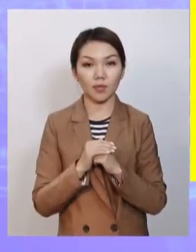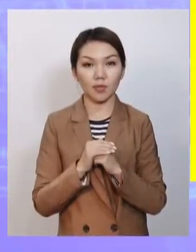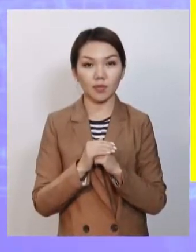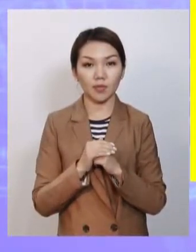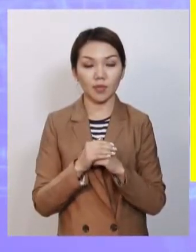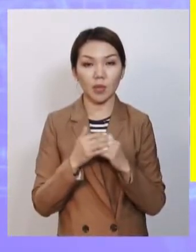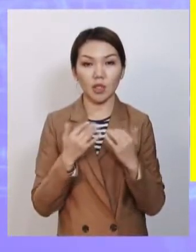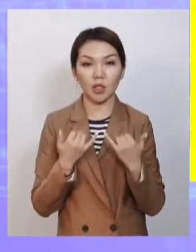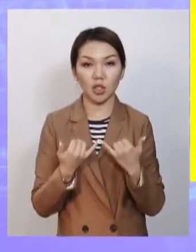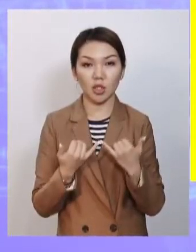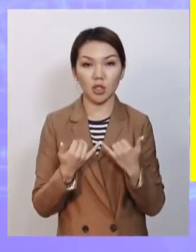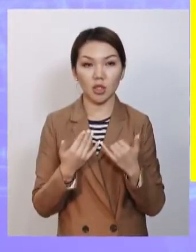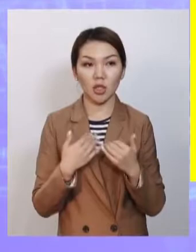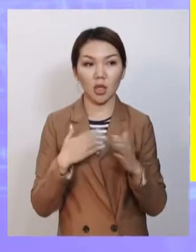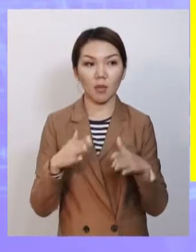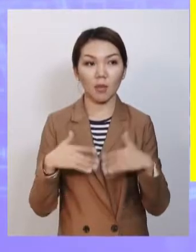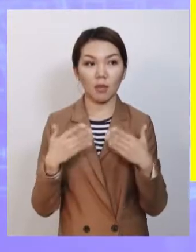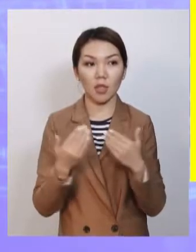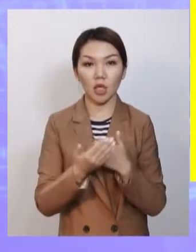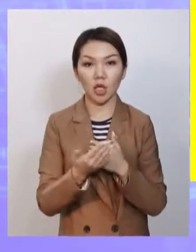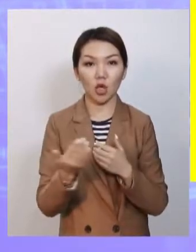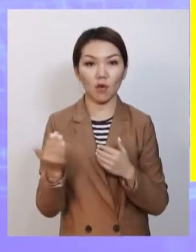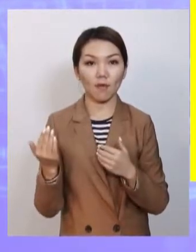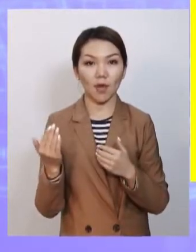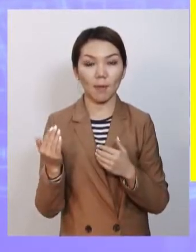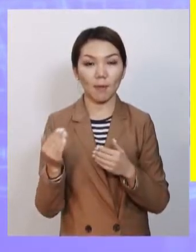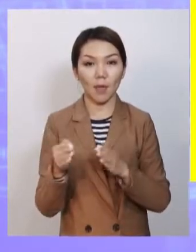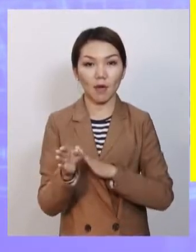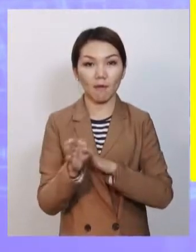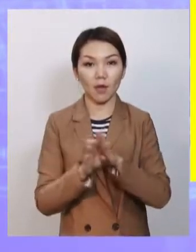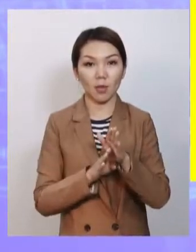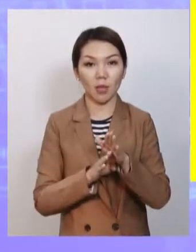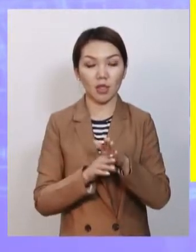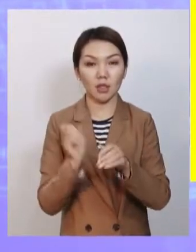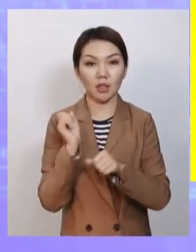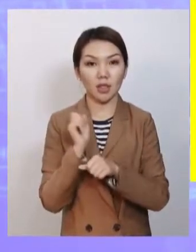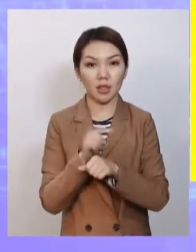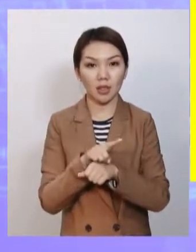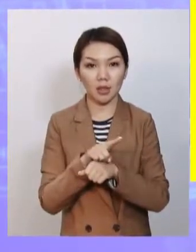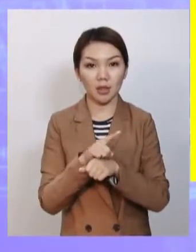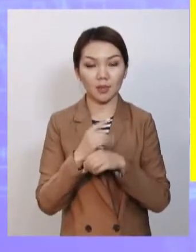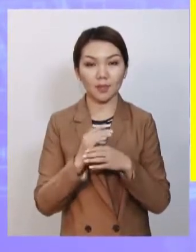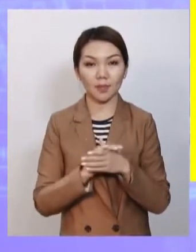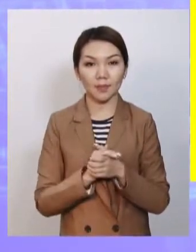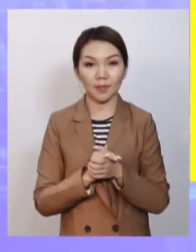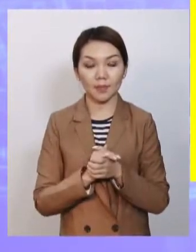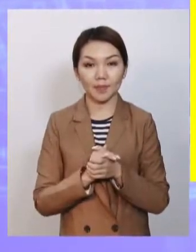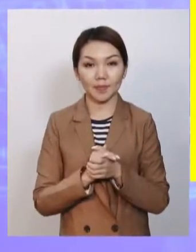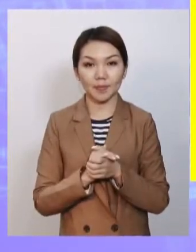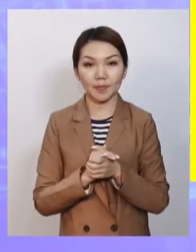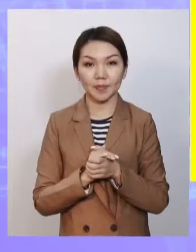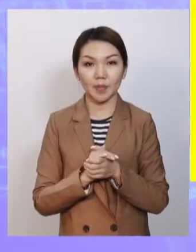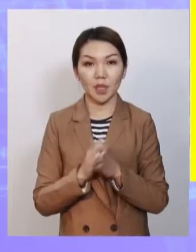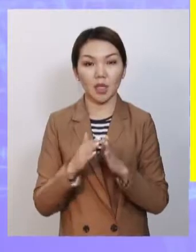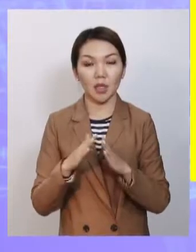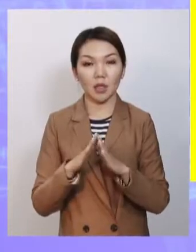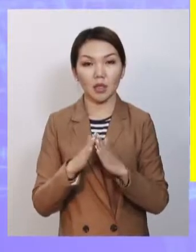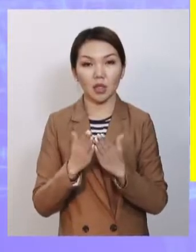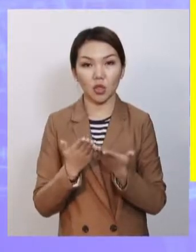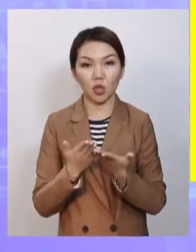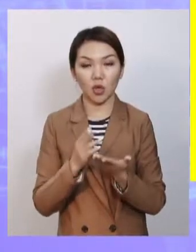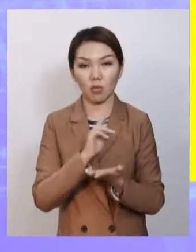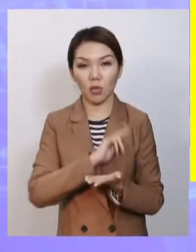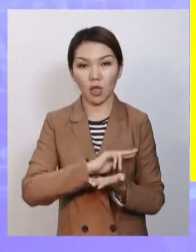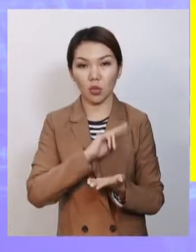сейчас я предлагаю вам выполнить задание для этого откроем рабочей